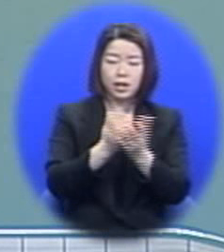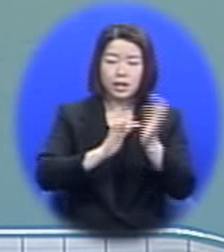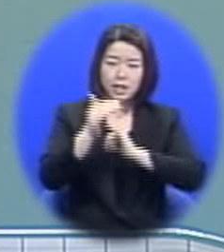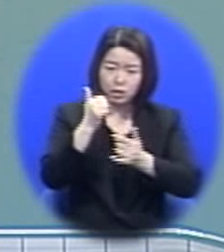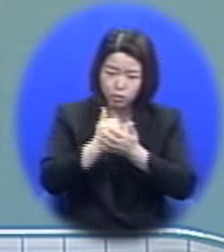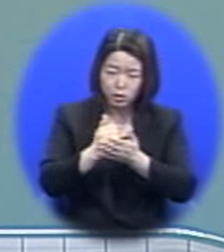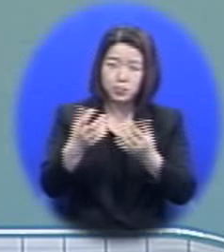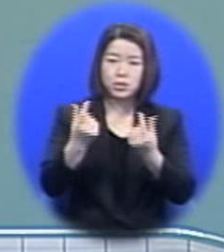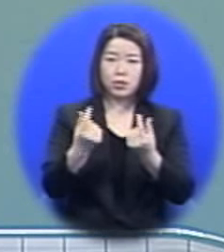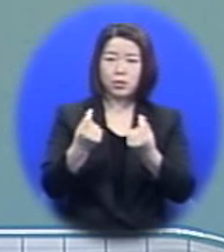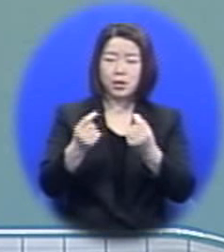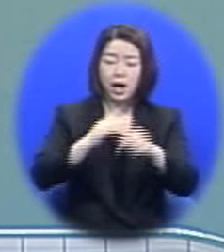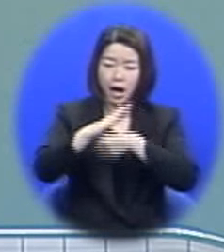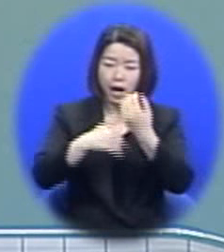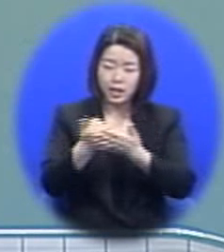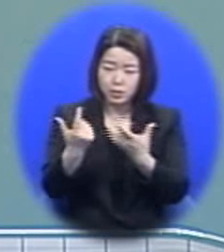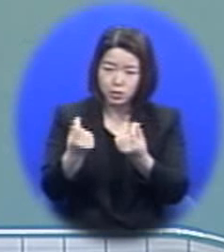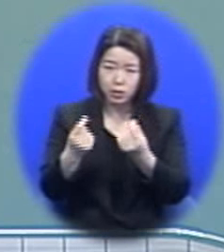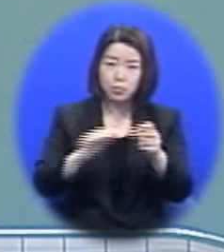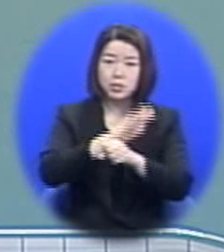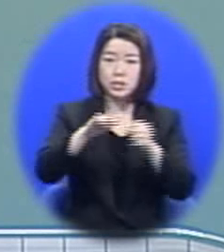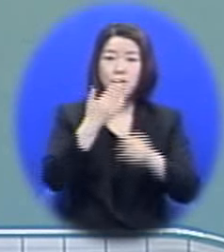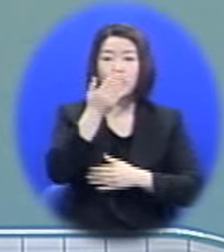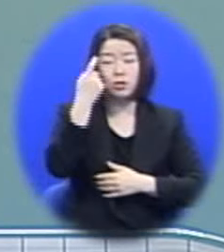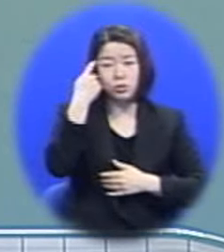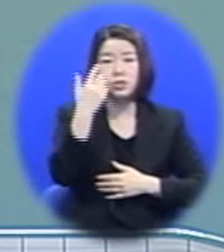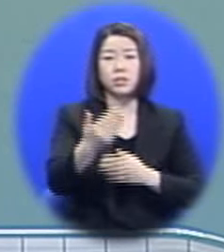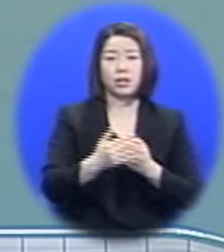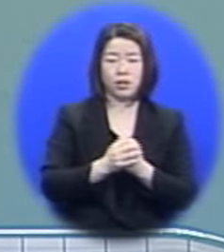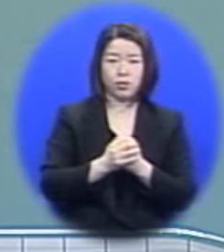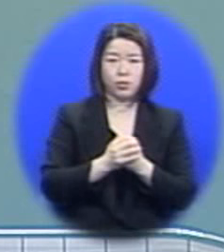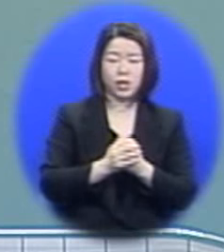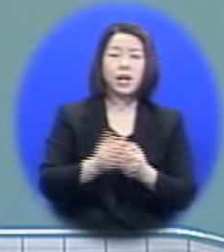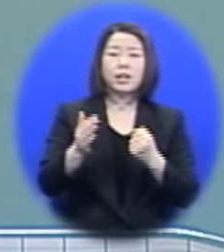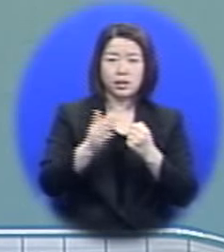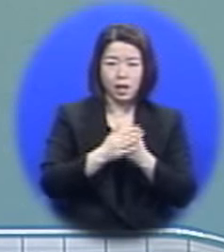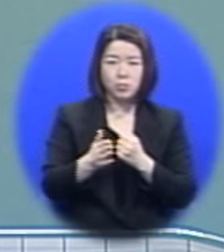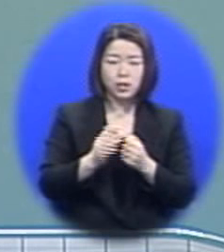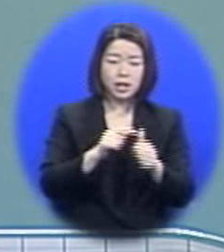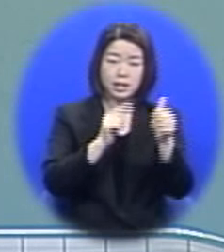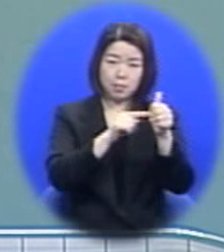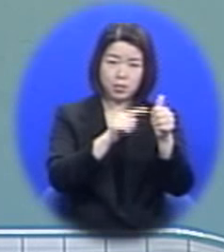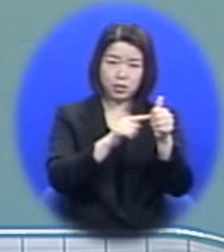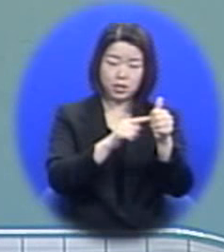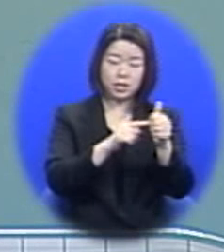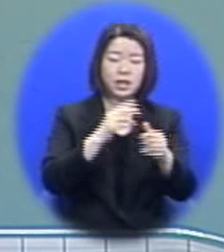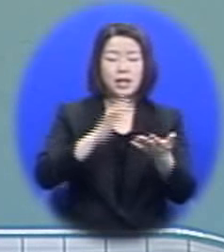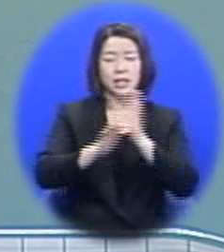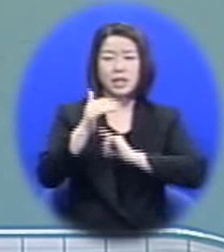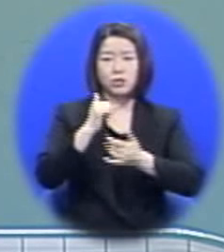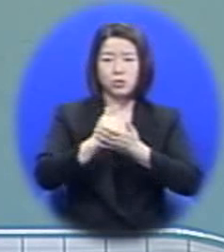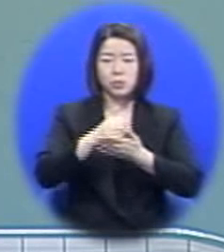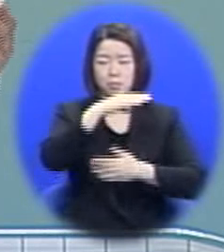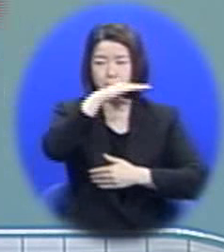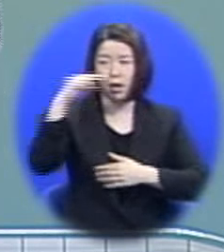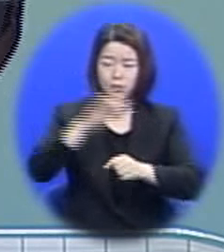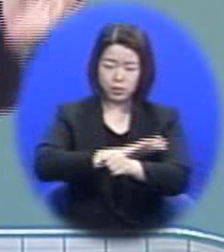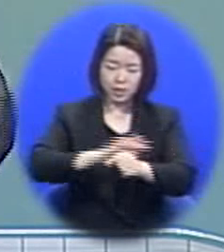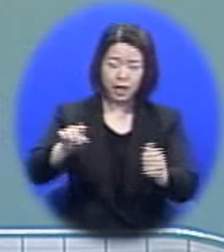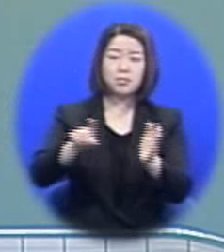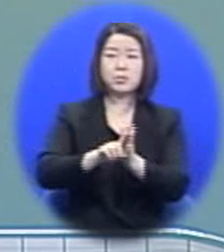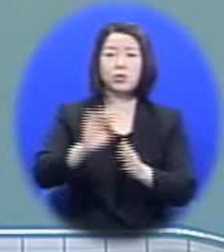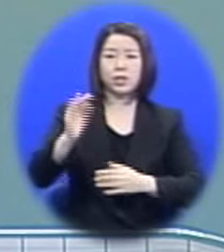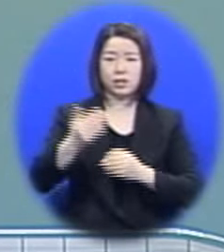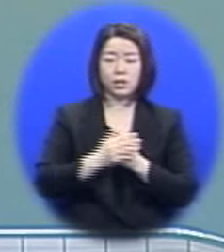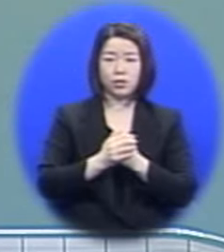있을까요? 그래서 남편이 예수님을 바로 믿어야 한다는 겁니다. 예수님처럼 하려고 애를 써서